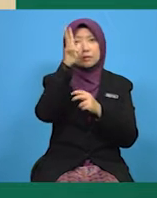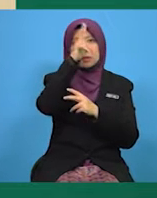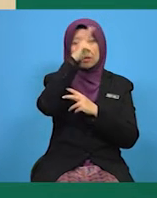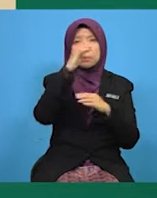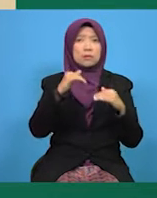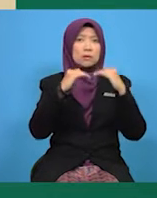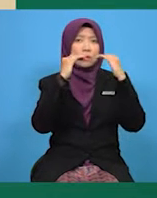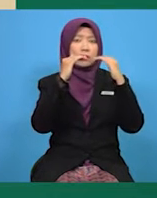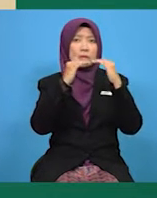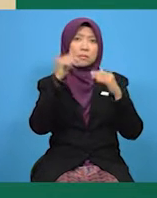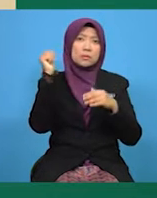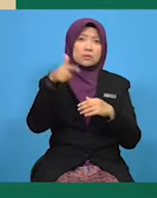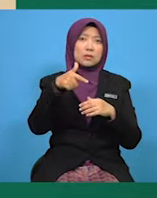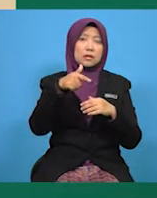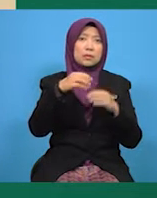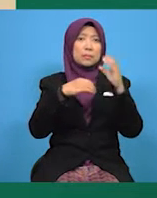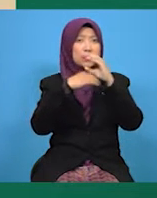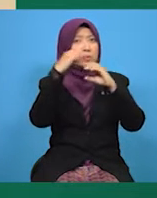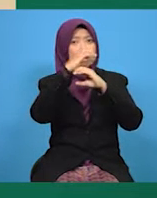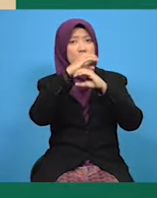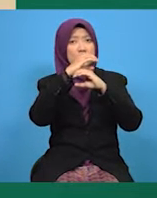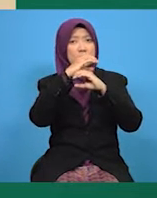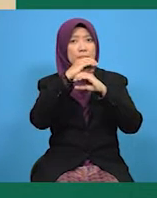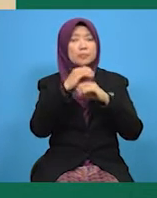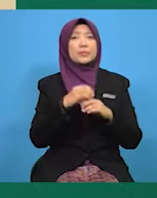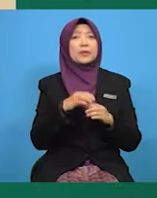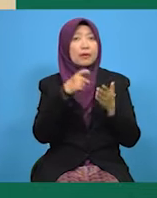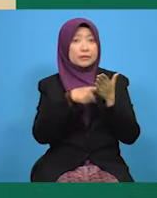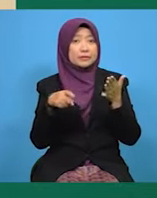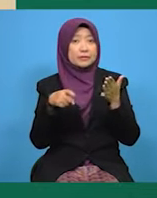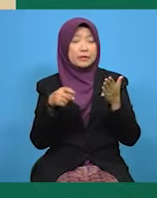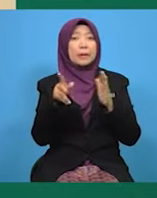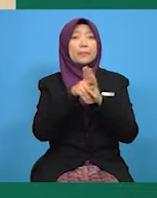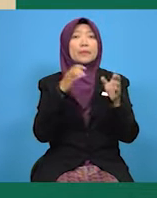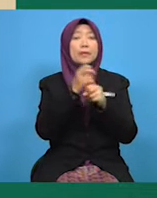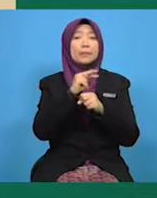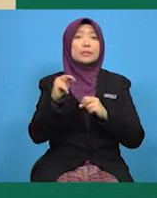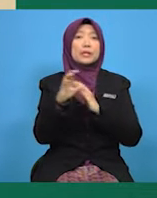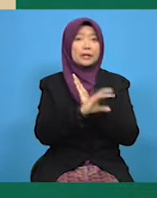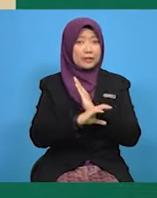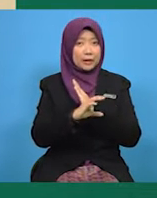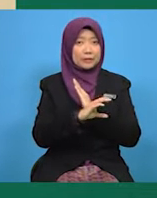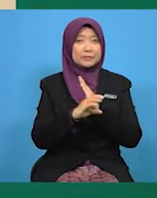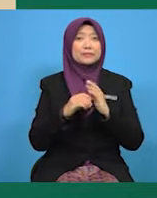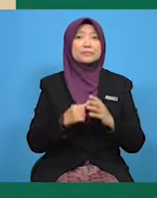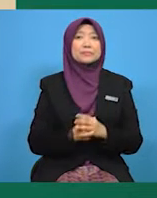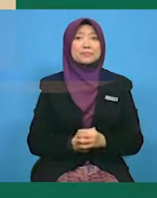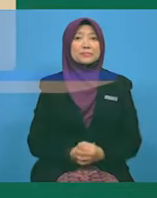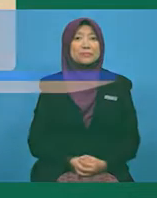kerajaan meningkatkan perbelanjaan pembangunannya terhadap harga dan pendapatan negara.